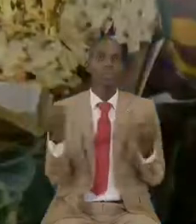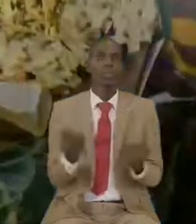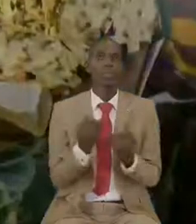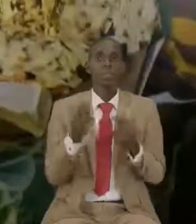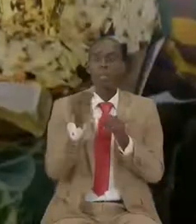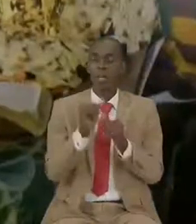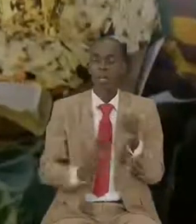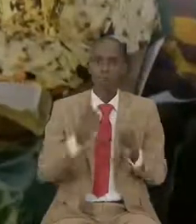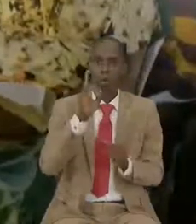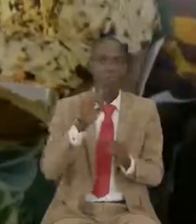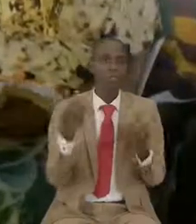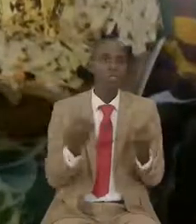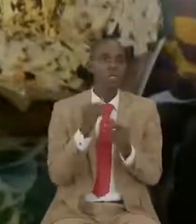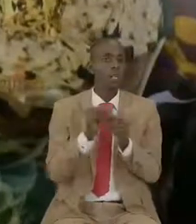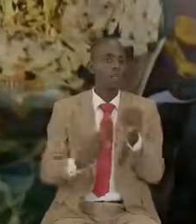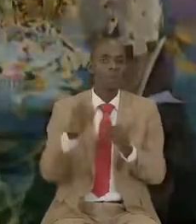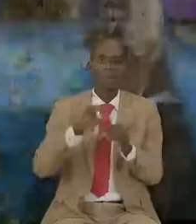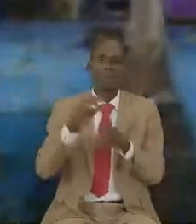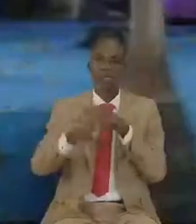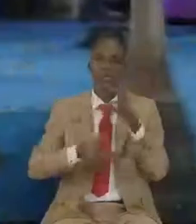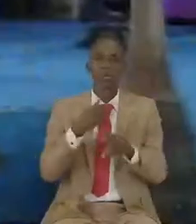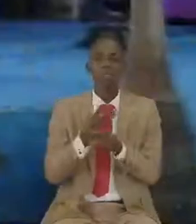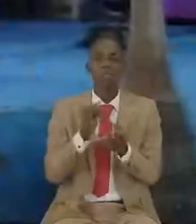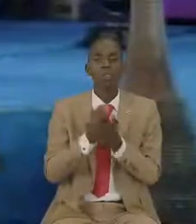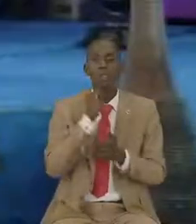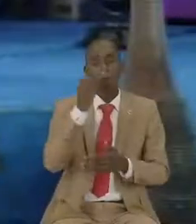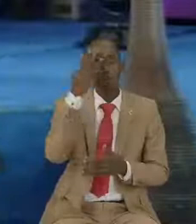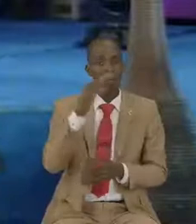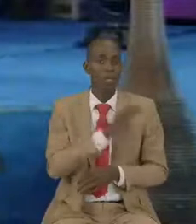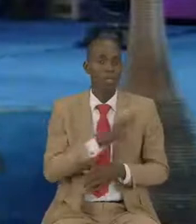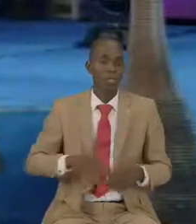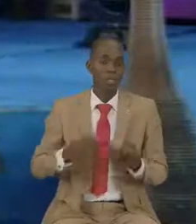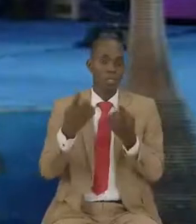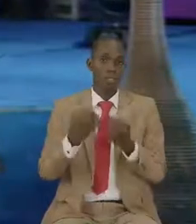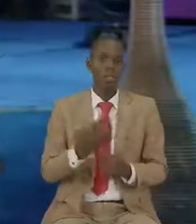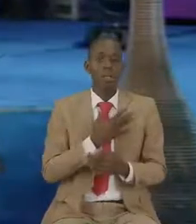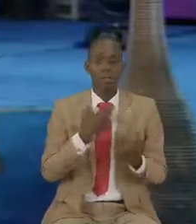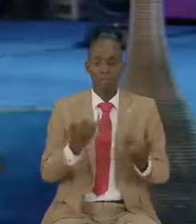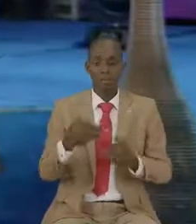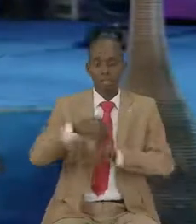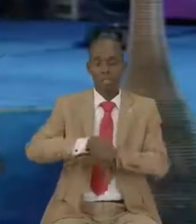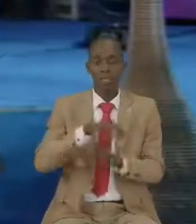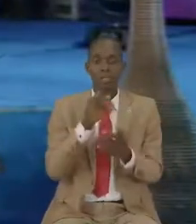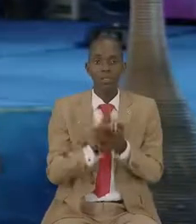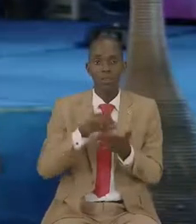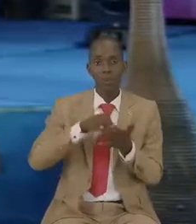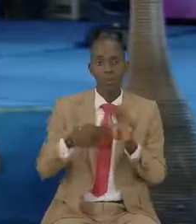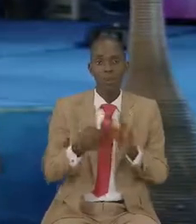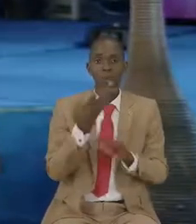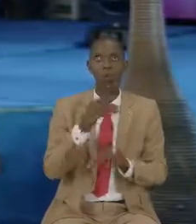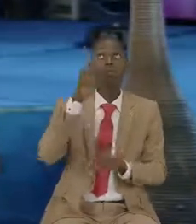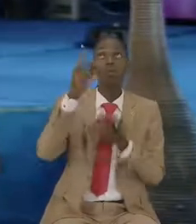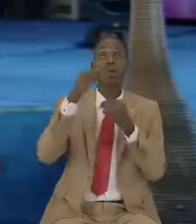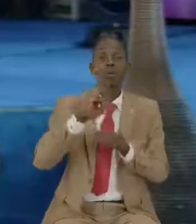péchés, vos péchés, les péchés de tout le monde, dans le monde entier. C'est pourquoi Christ est venu,